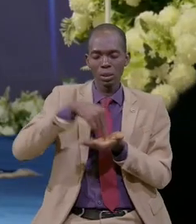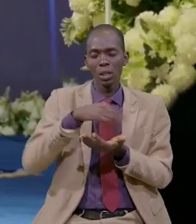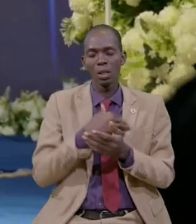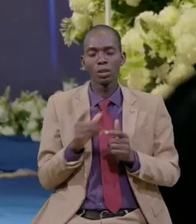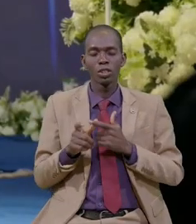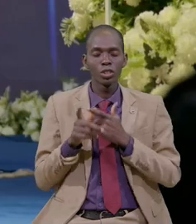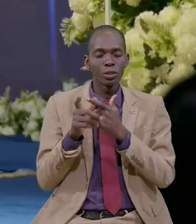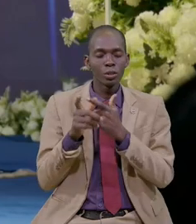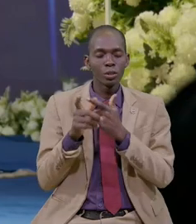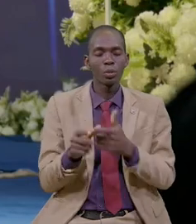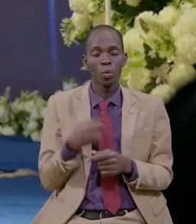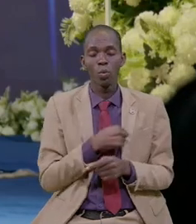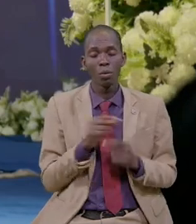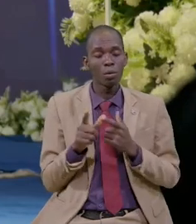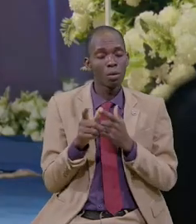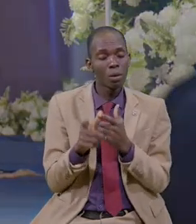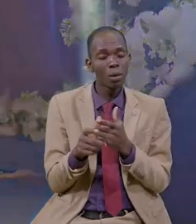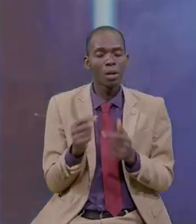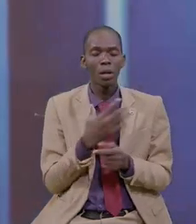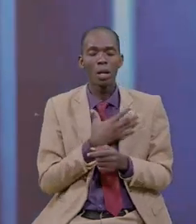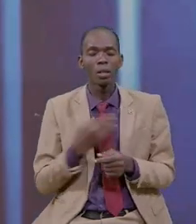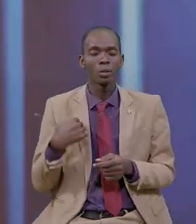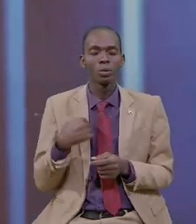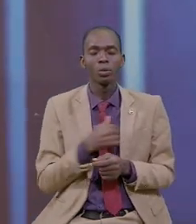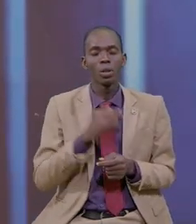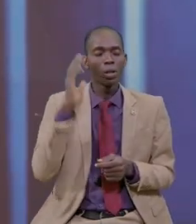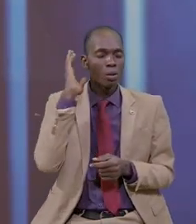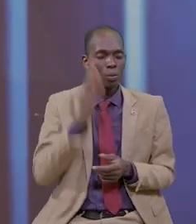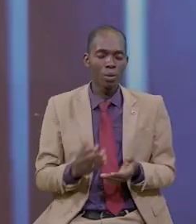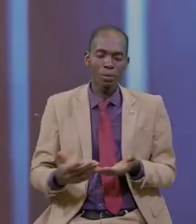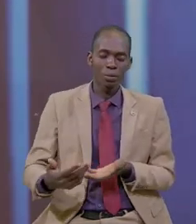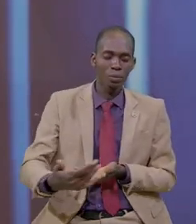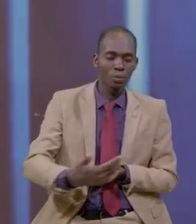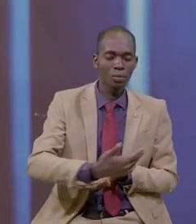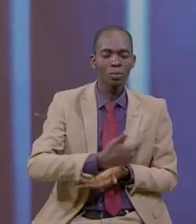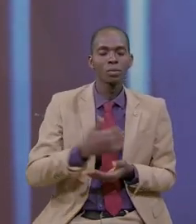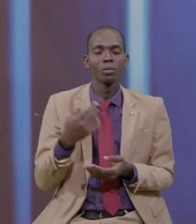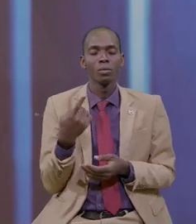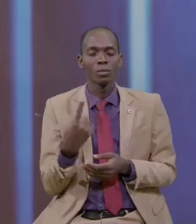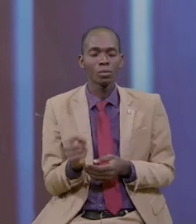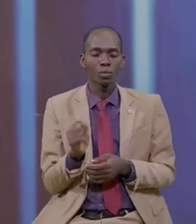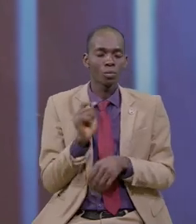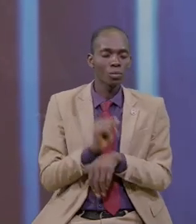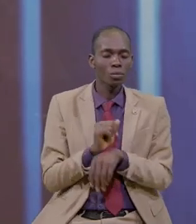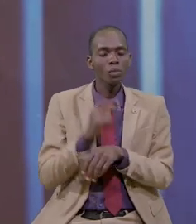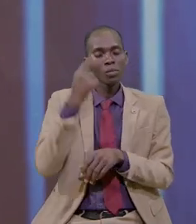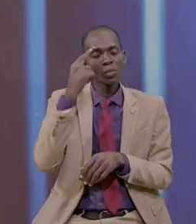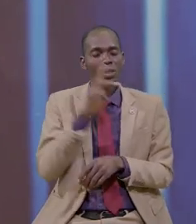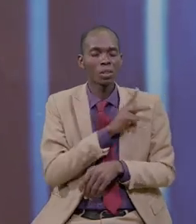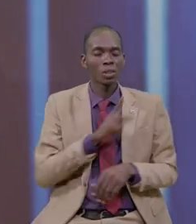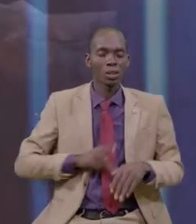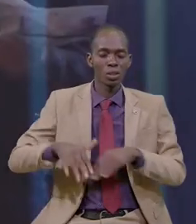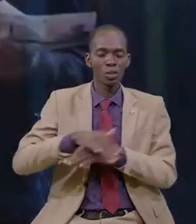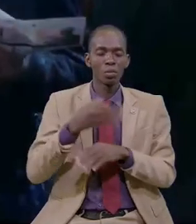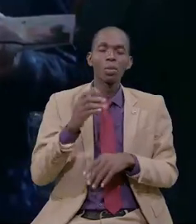courir. Nous allons courir et nous allons moissonner le monde pour le royaume de Dieu